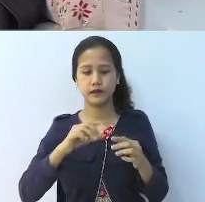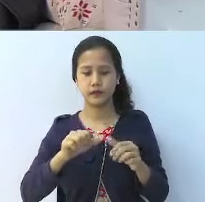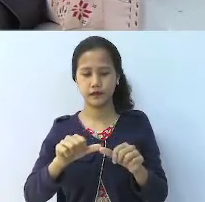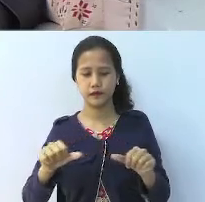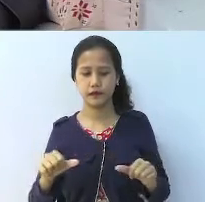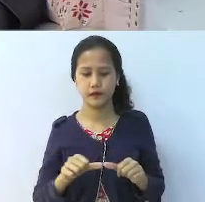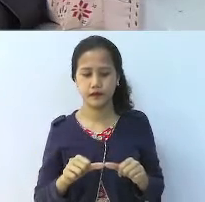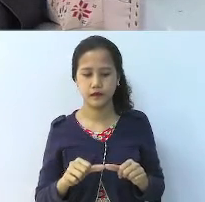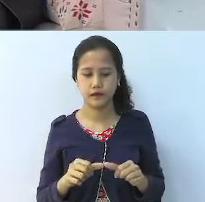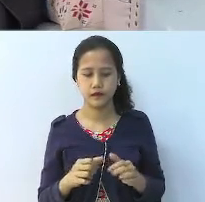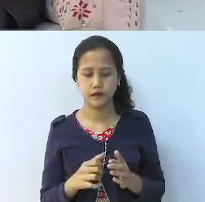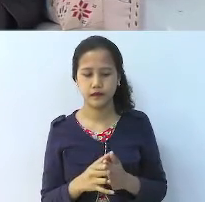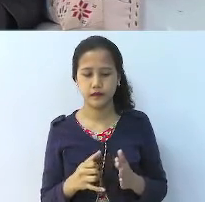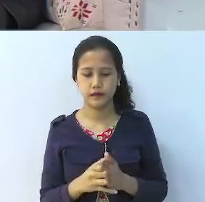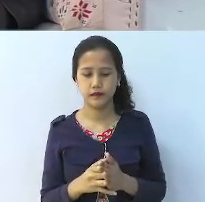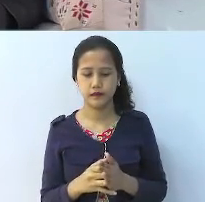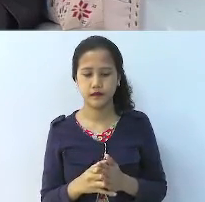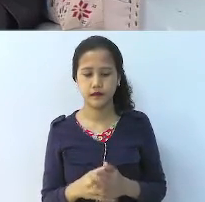din po ng load. Ayan.